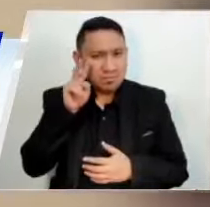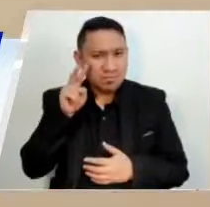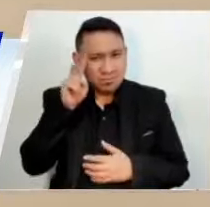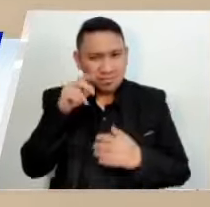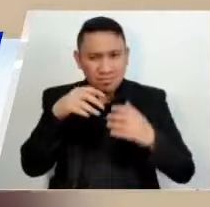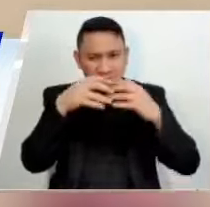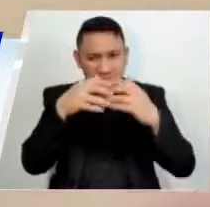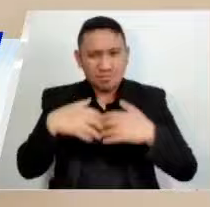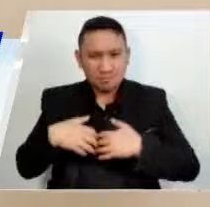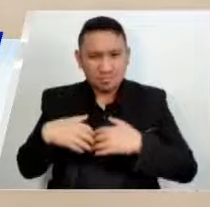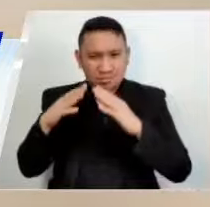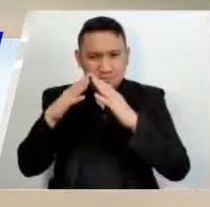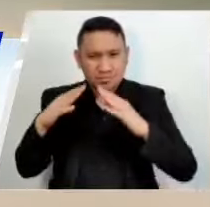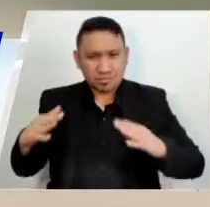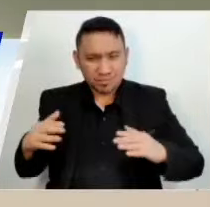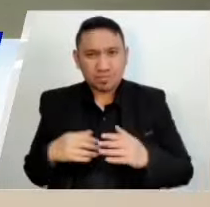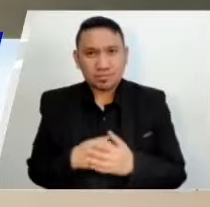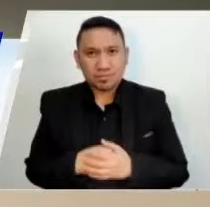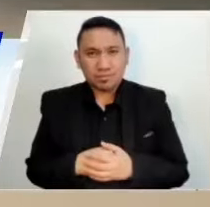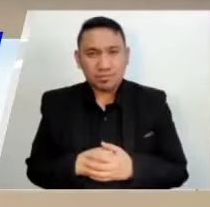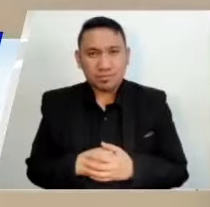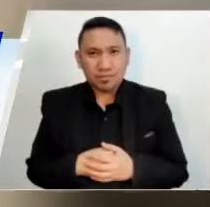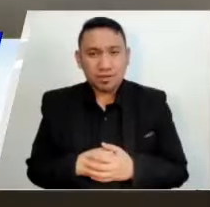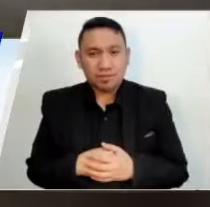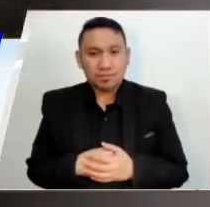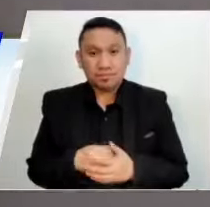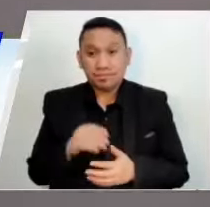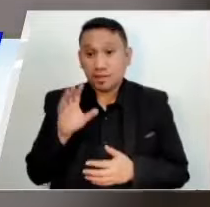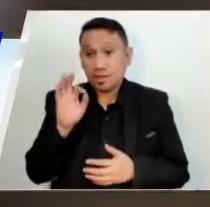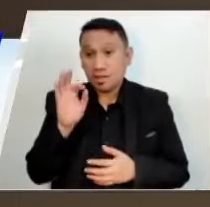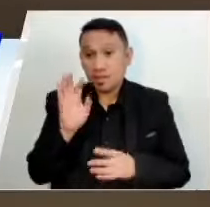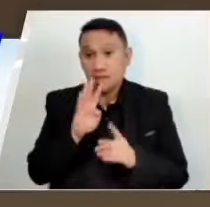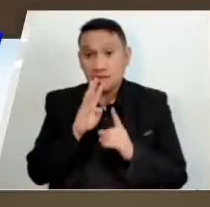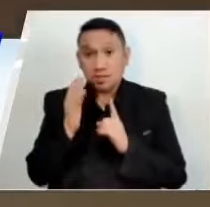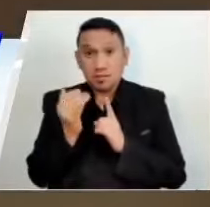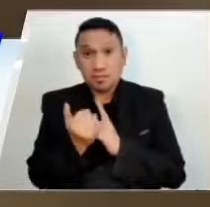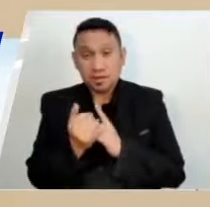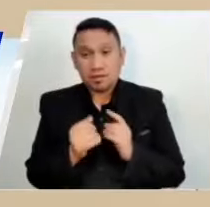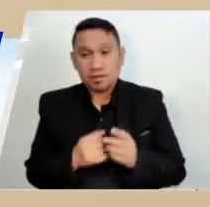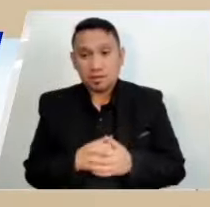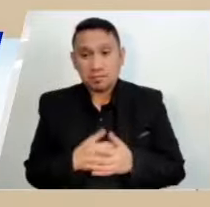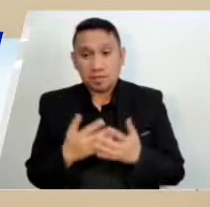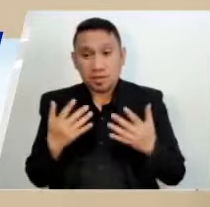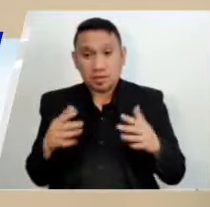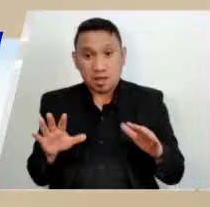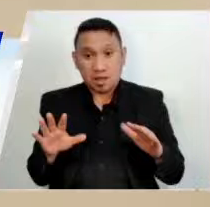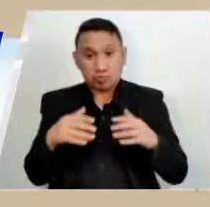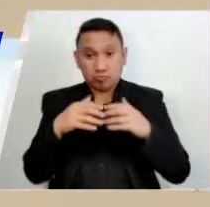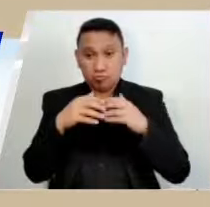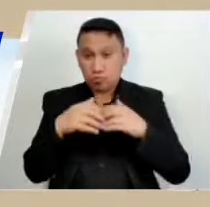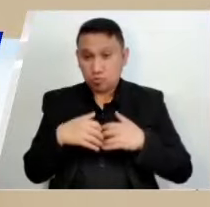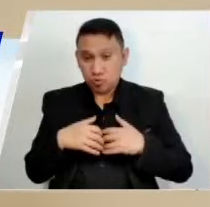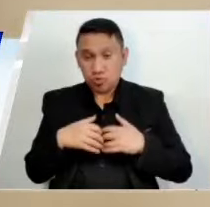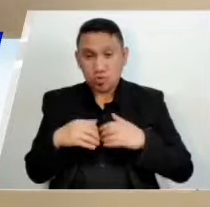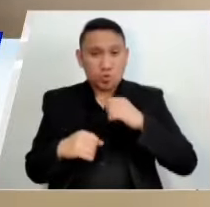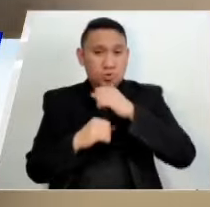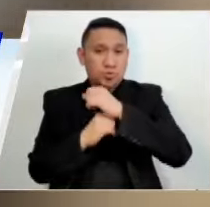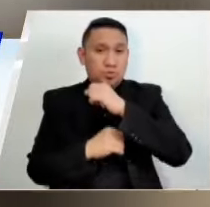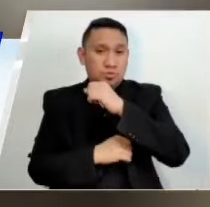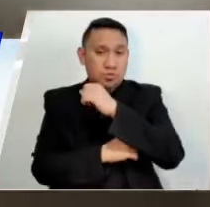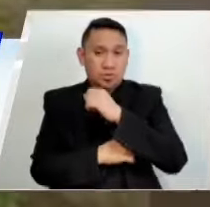til na bukod naman angam na barangay sa Governor heneroso matapos gumuho ang tulay naing